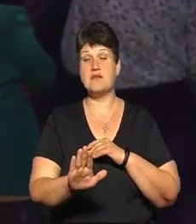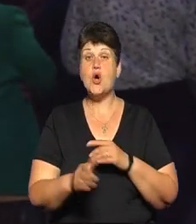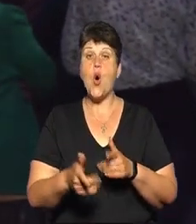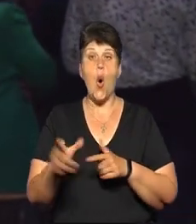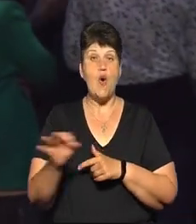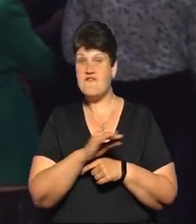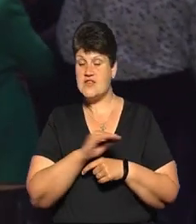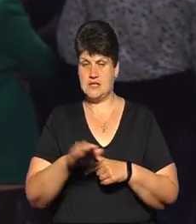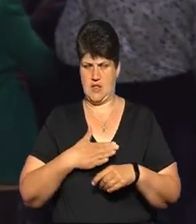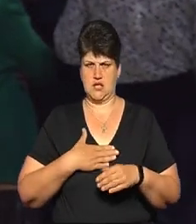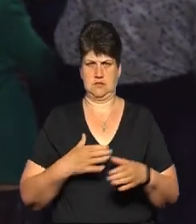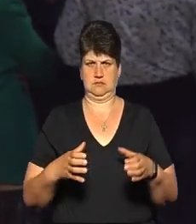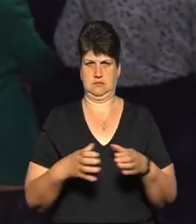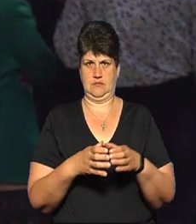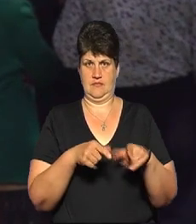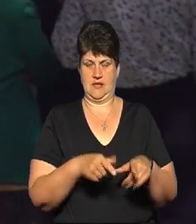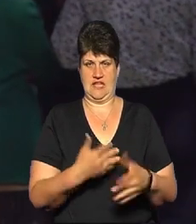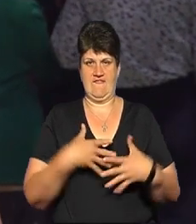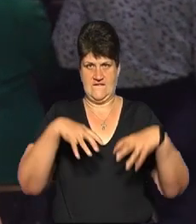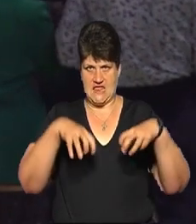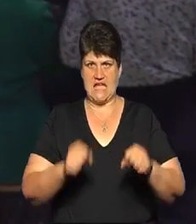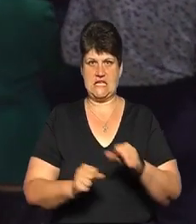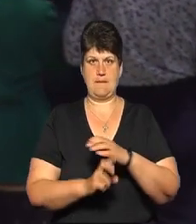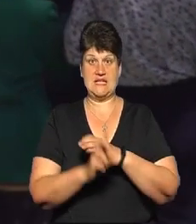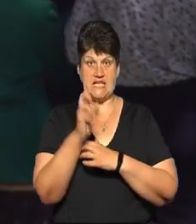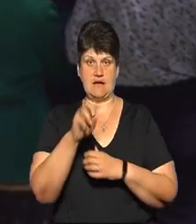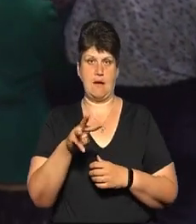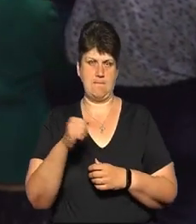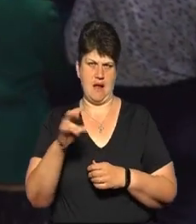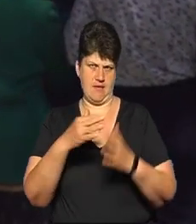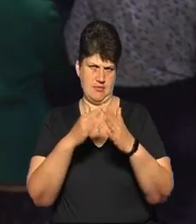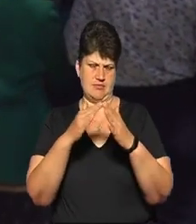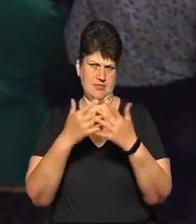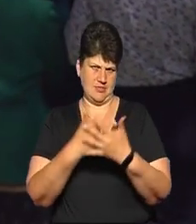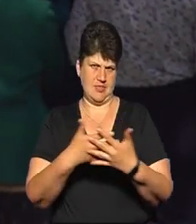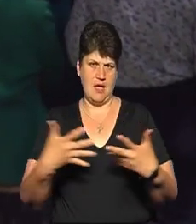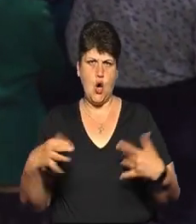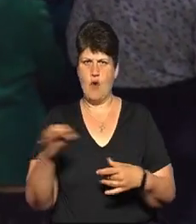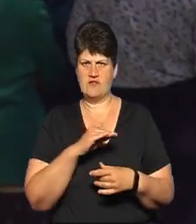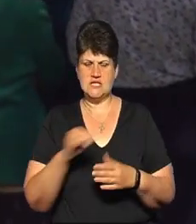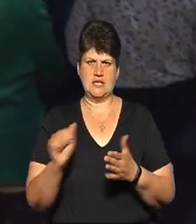парафіяльна громада є власниками і церкви, і майна. Офіційні документи зареєстровані за нашою